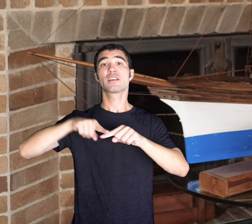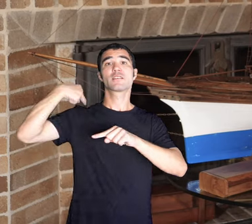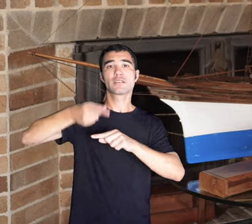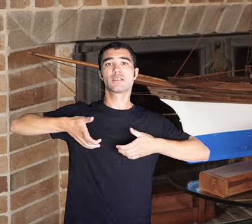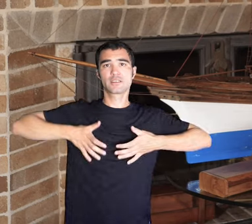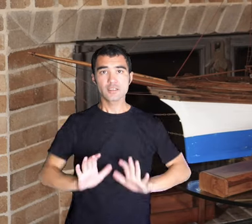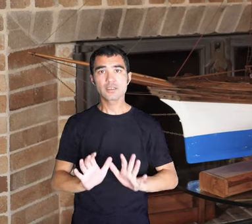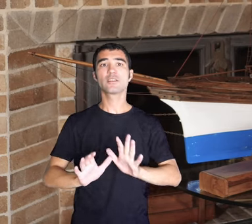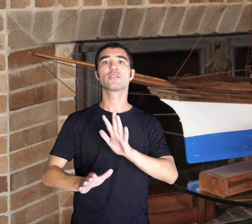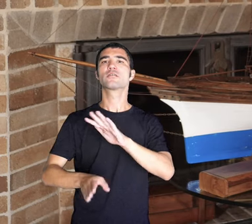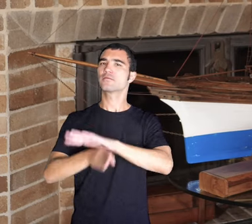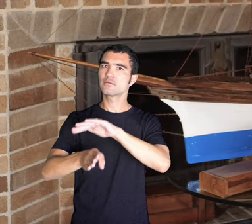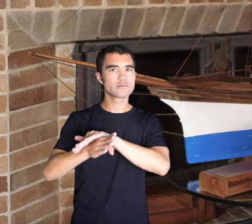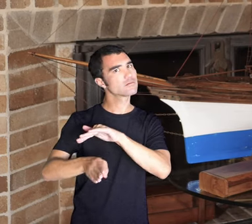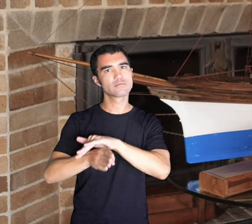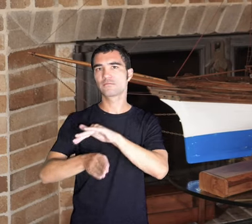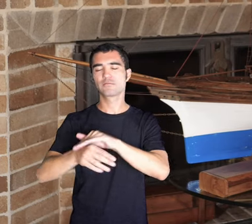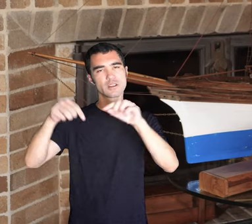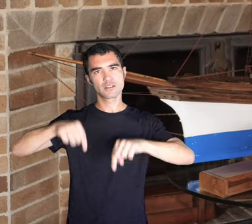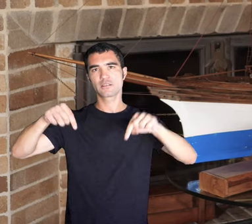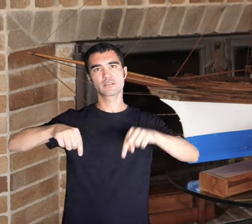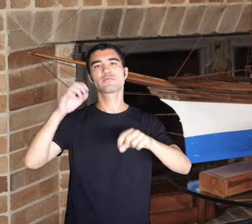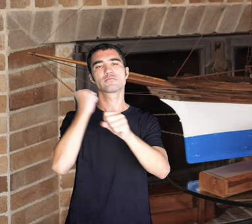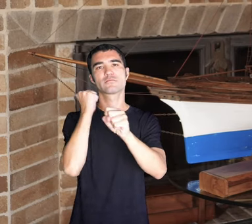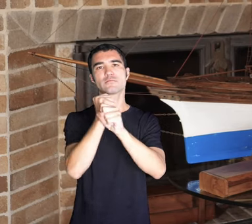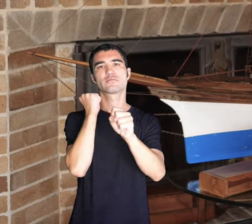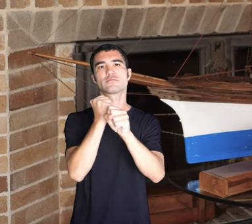fills també van seguir aquí fent feina